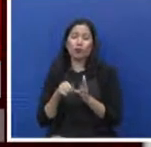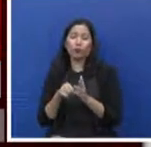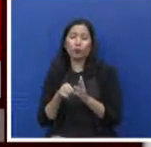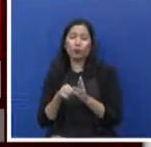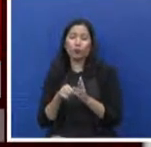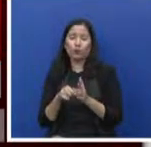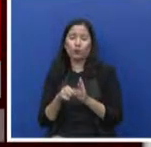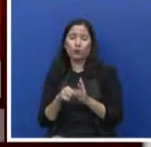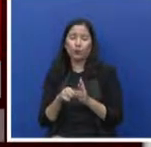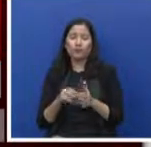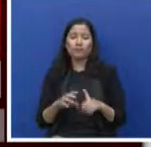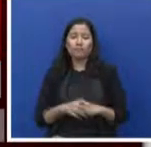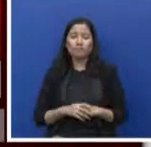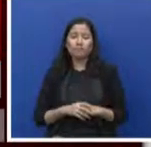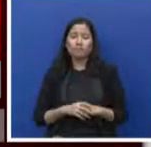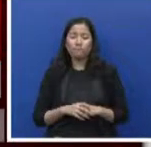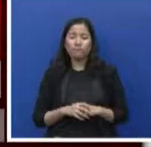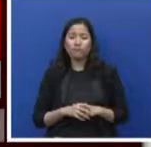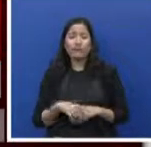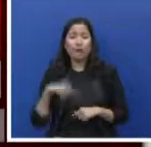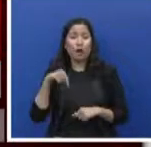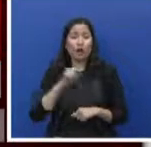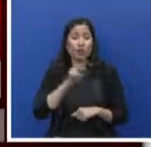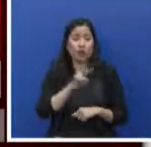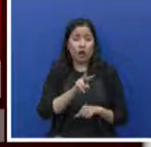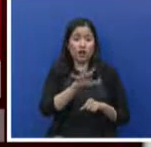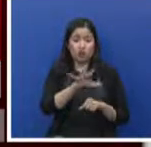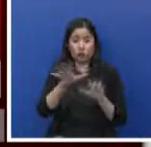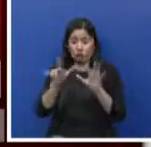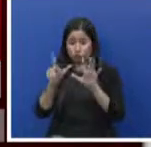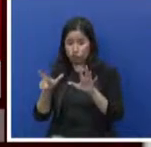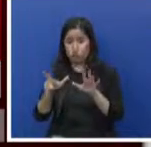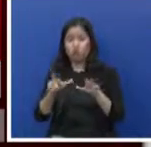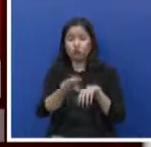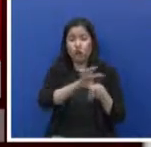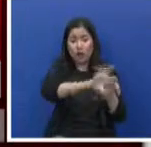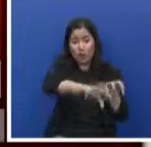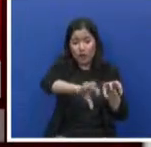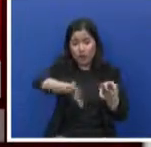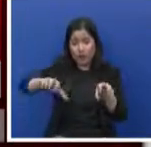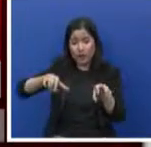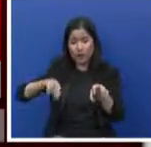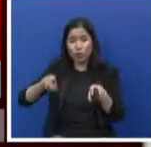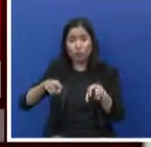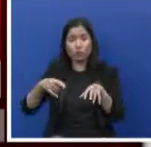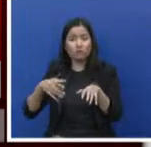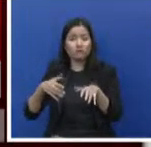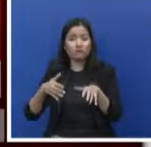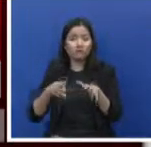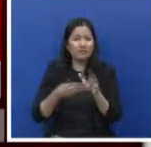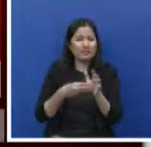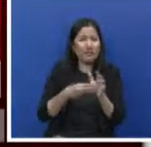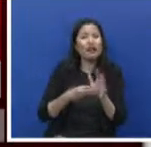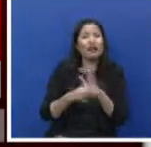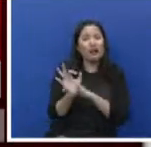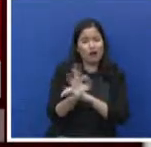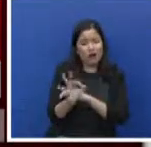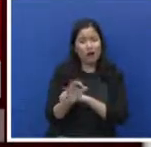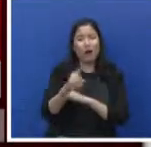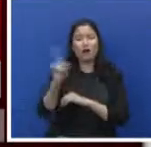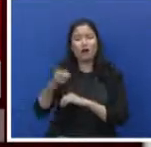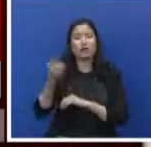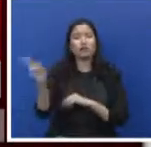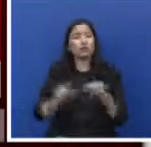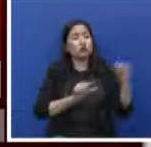Dan kami sudah di 257 kabupaten kota itu tidak menjadi masalah. Dimanapun kami sudah dari Sabang